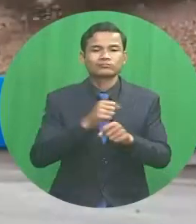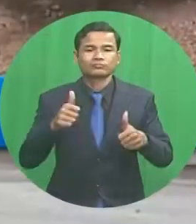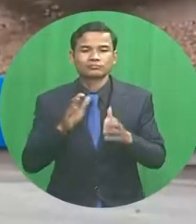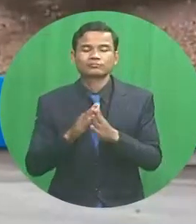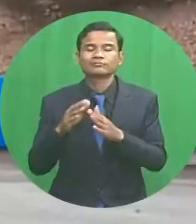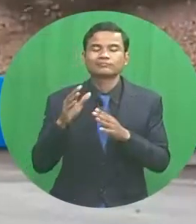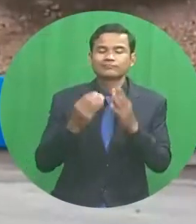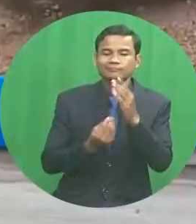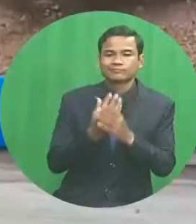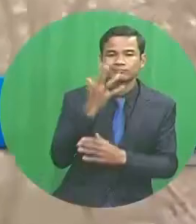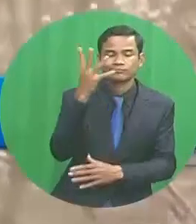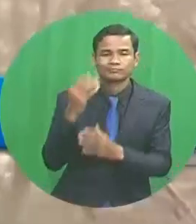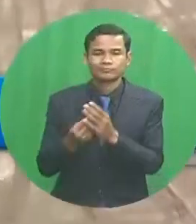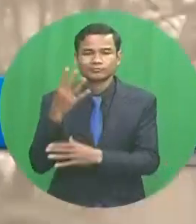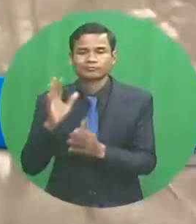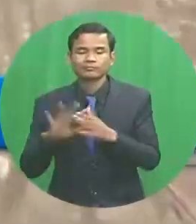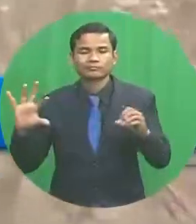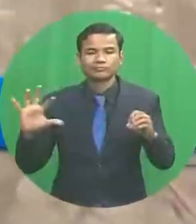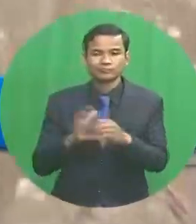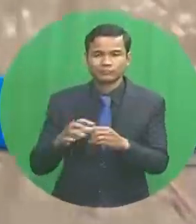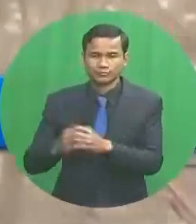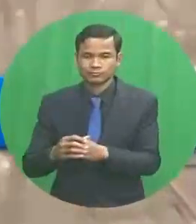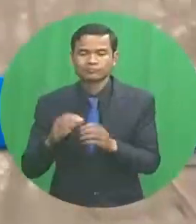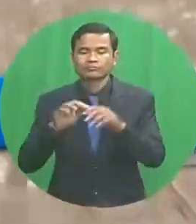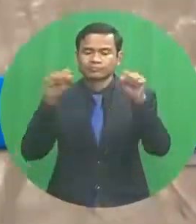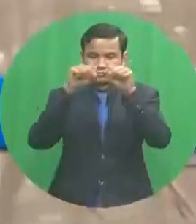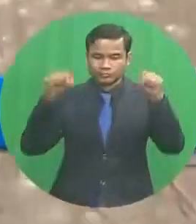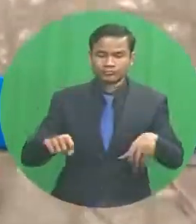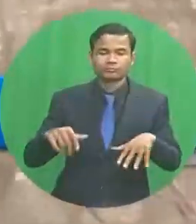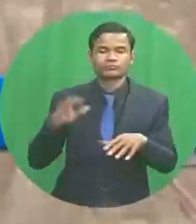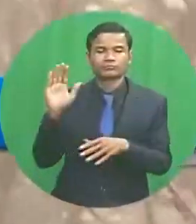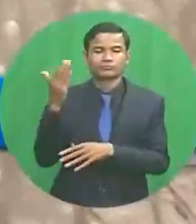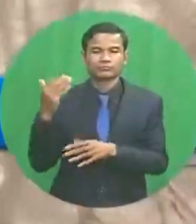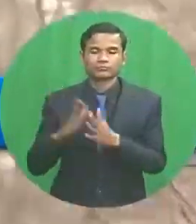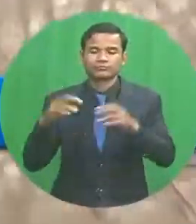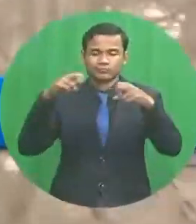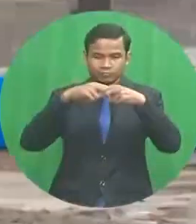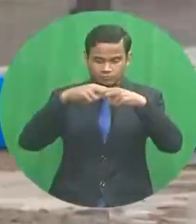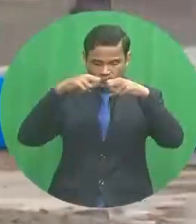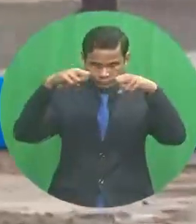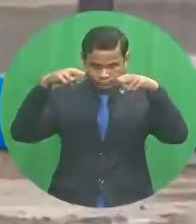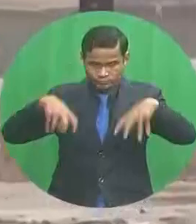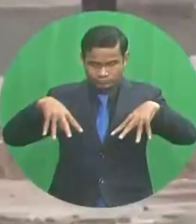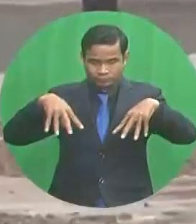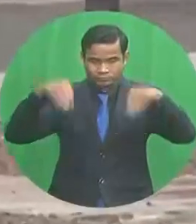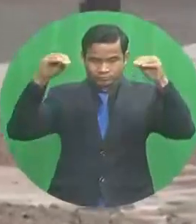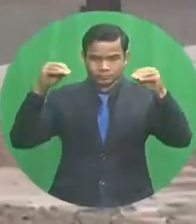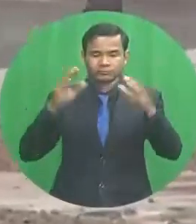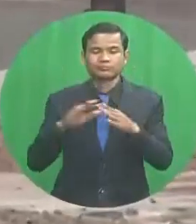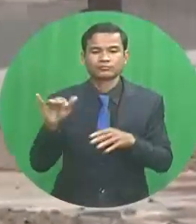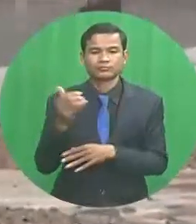ដើមក៏ដូចជាបណ្ដាលឲ្យខូចដល់រចនាសម្ព័ន្ធមួយចំនួនរួមទាំងការដាច់ចរន្តអគ្គិសនីដែលអាចកើតមានឡើងផ